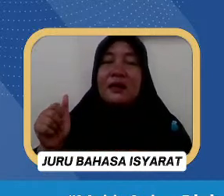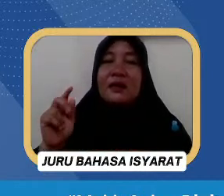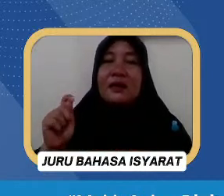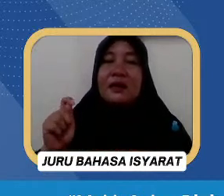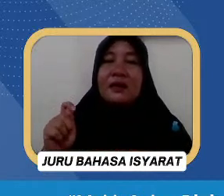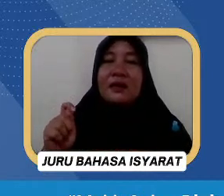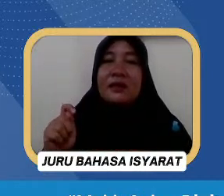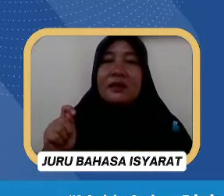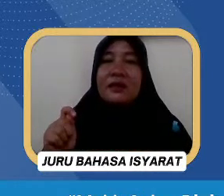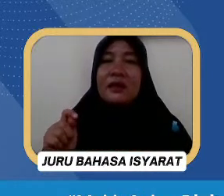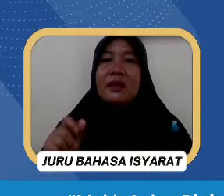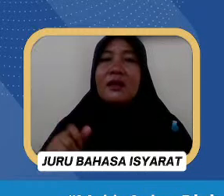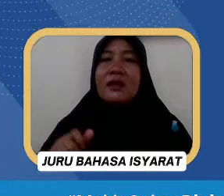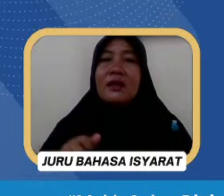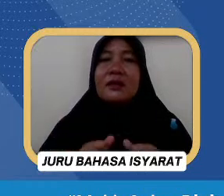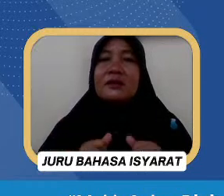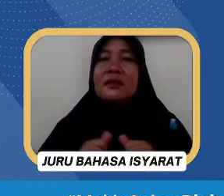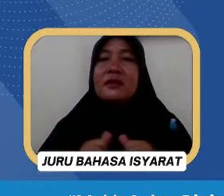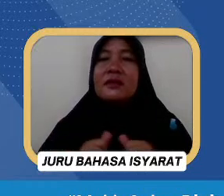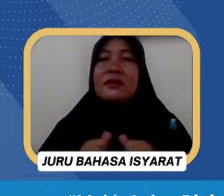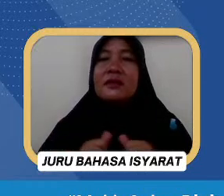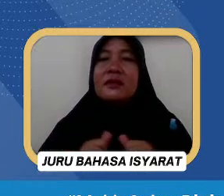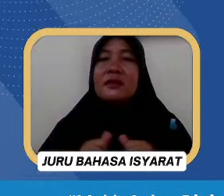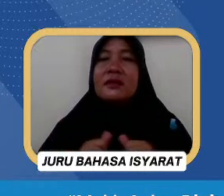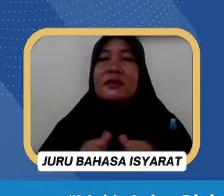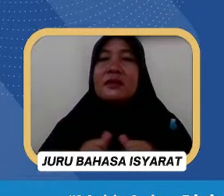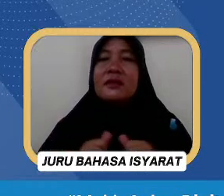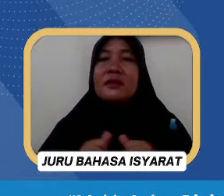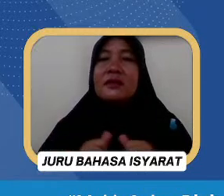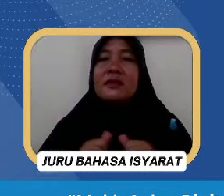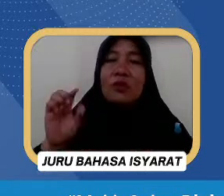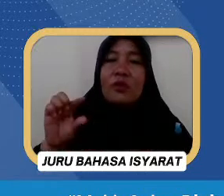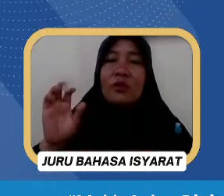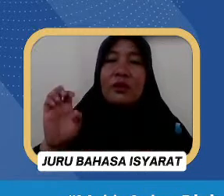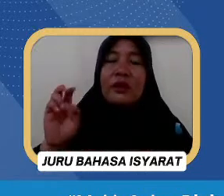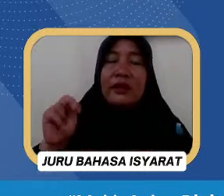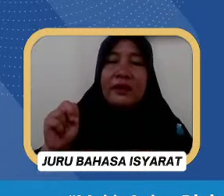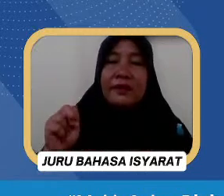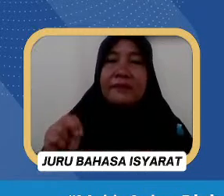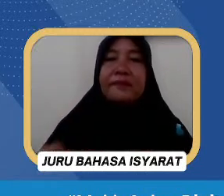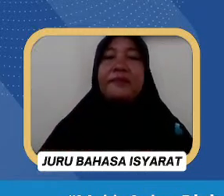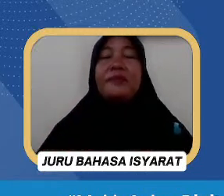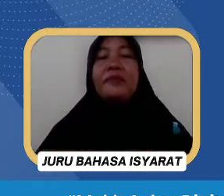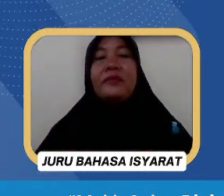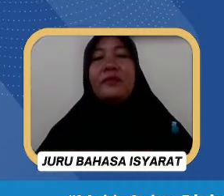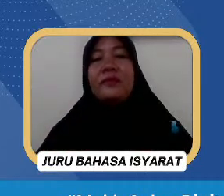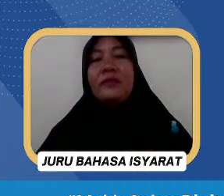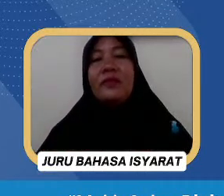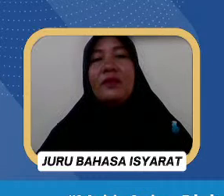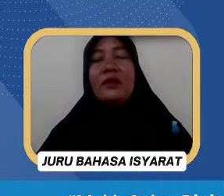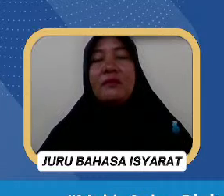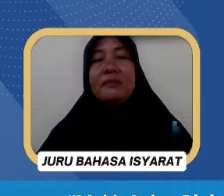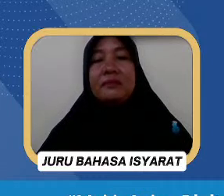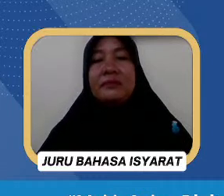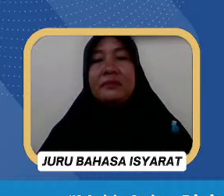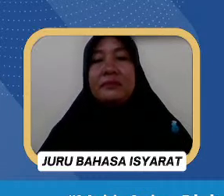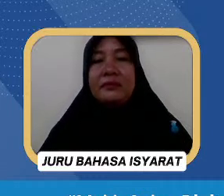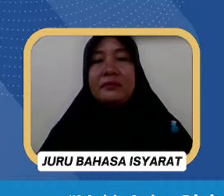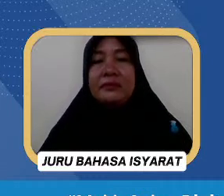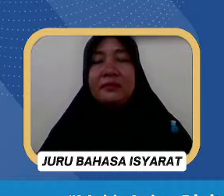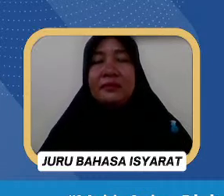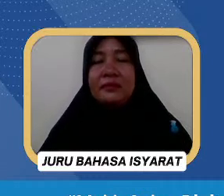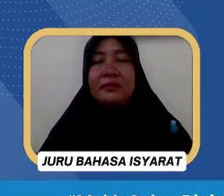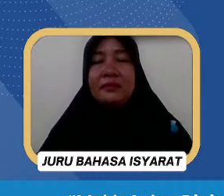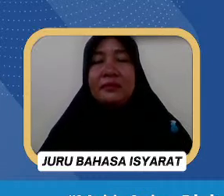individu yang berbeda juga. Hal ini didukung juga karena adanya digital global sehingga tidak ada lagi